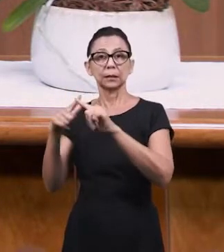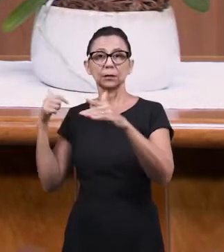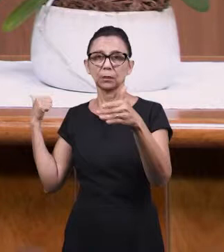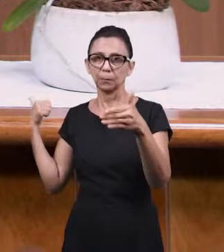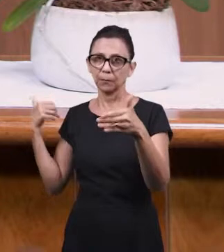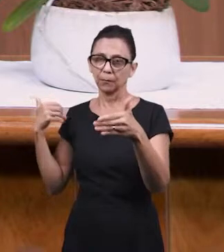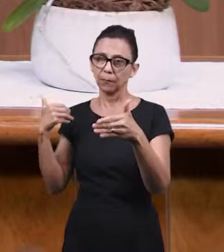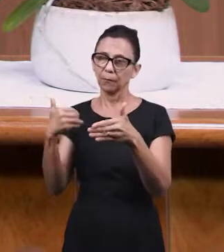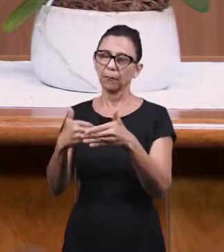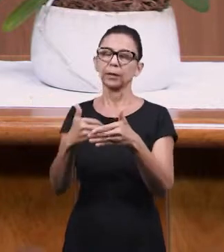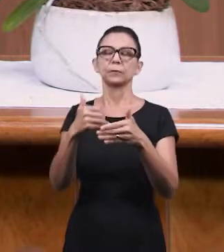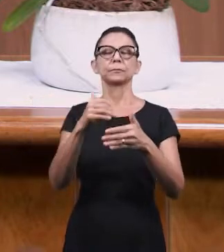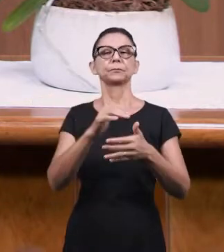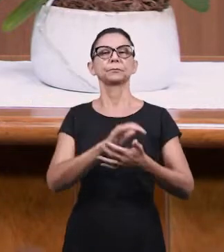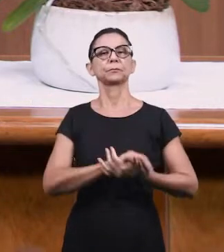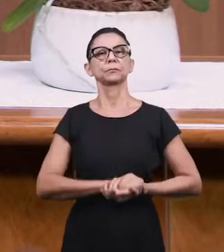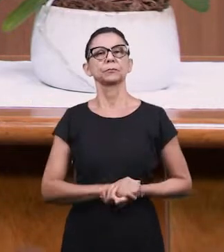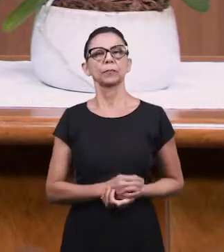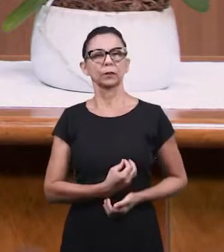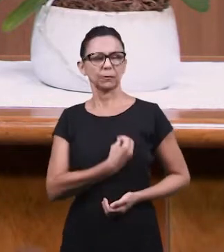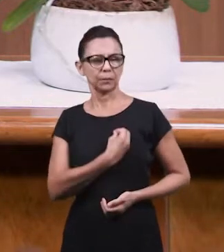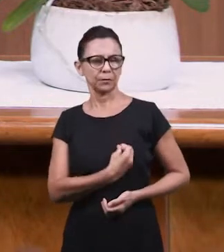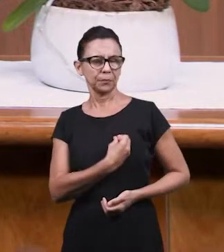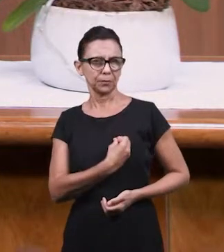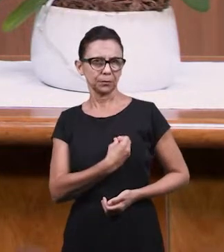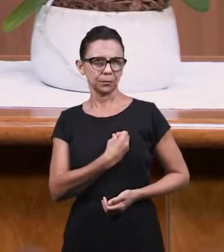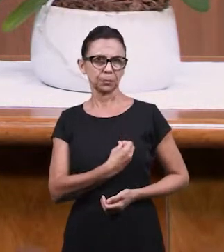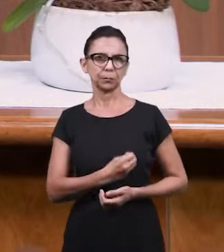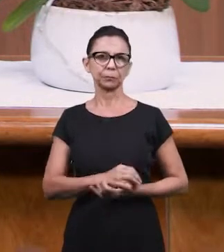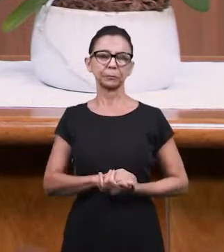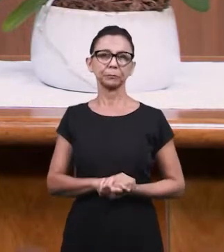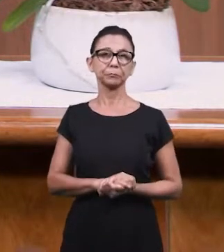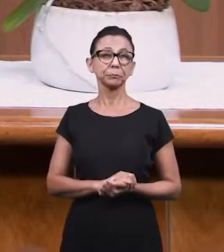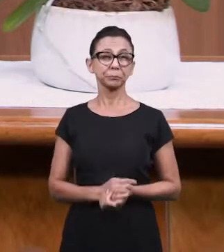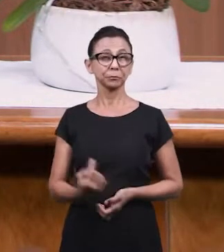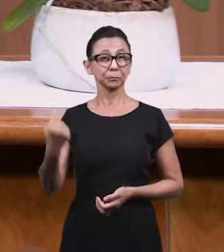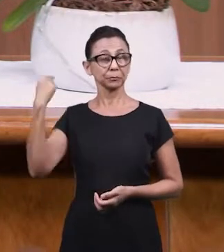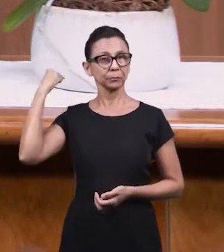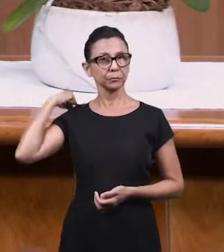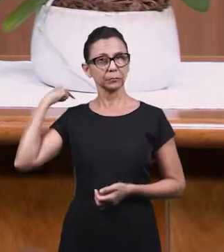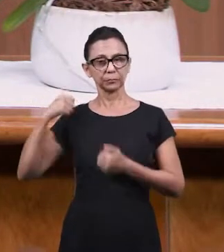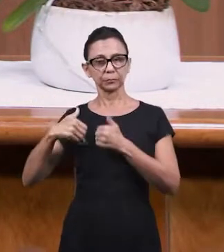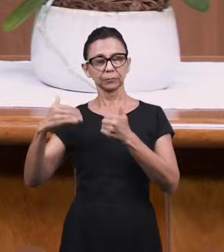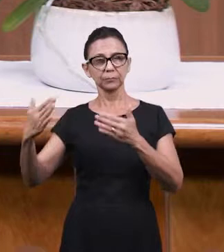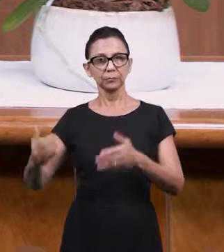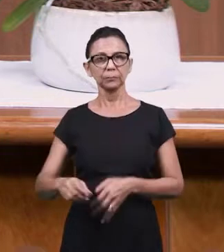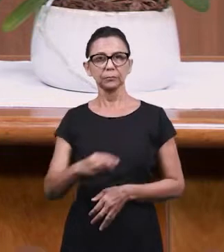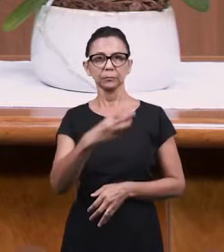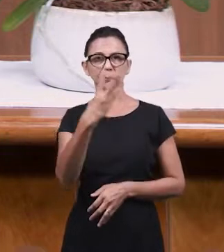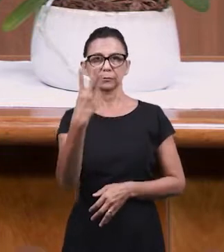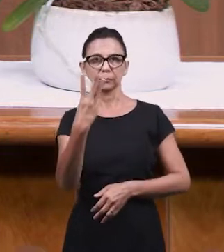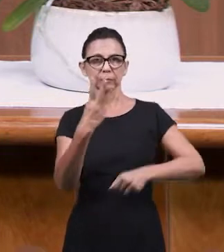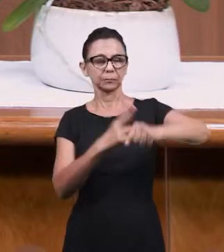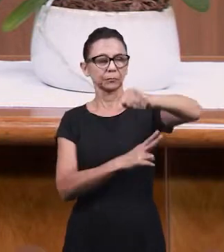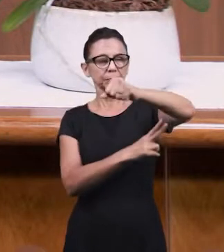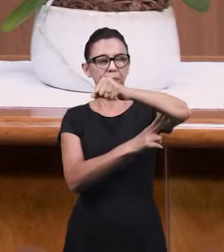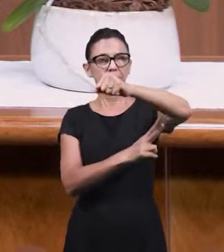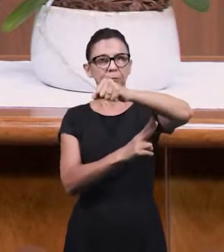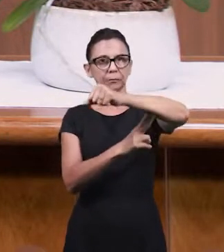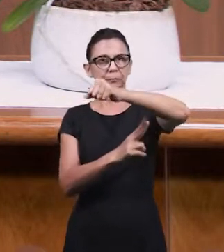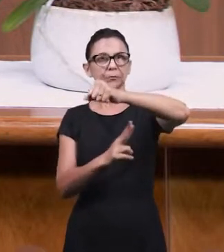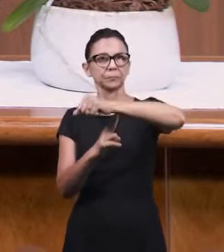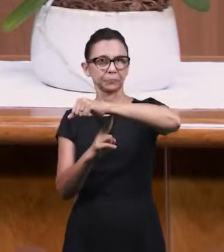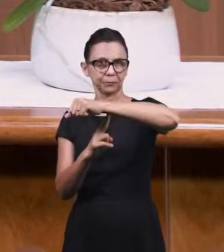la doctrine qu'il a eu l'accès, ce que le Saint-Esprit nous a fait. Donc, il y a eu